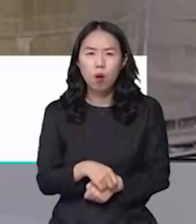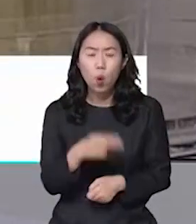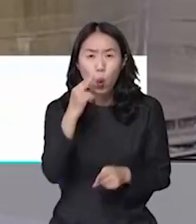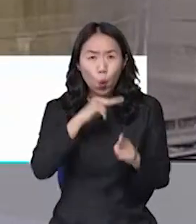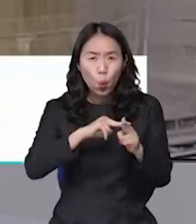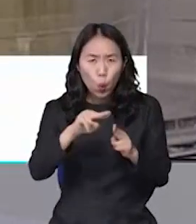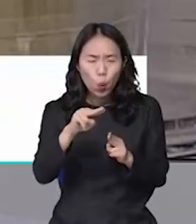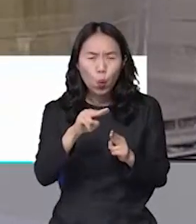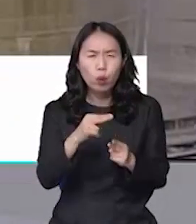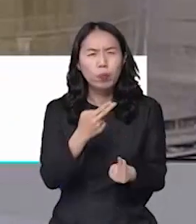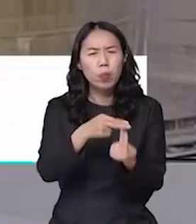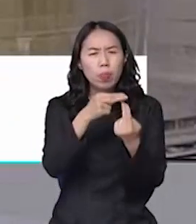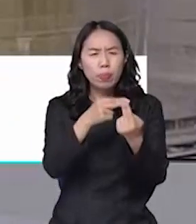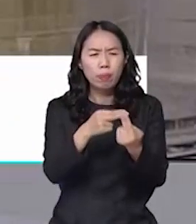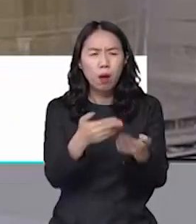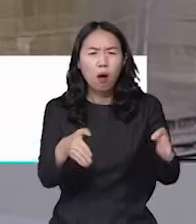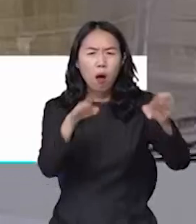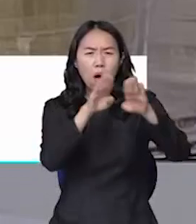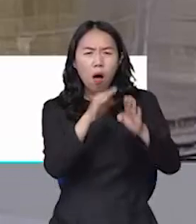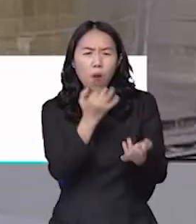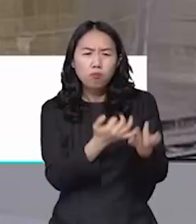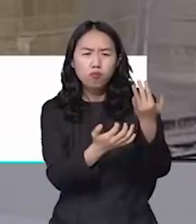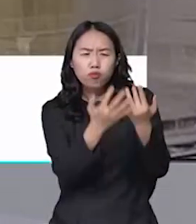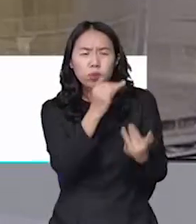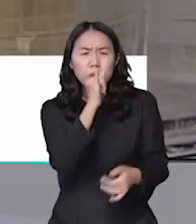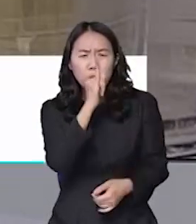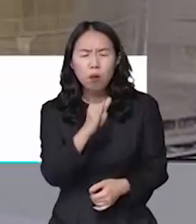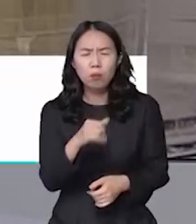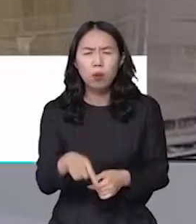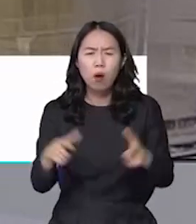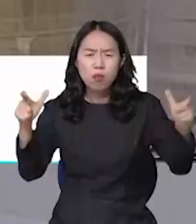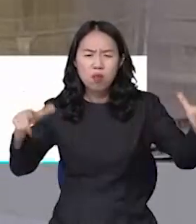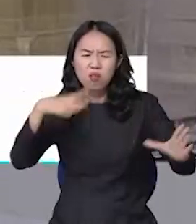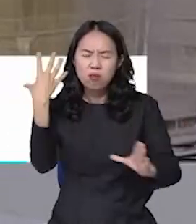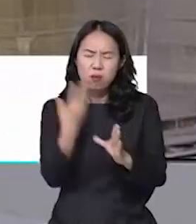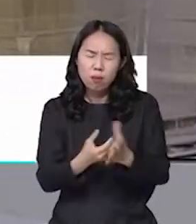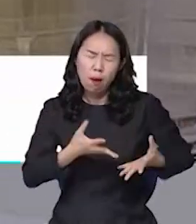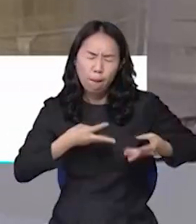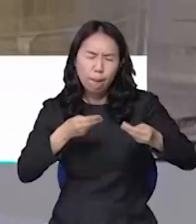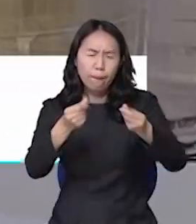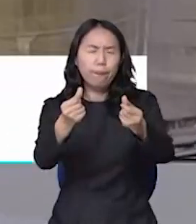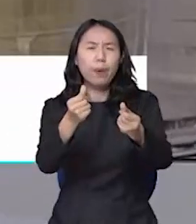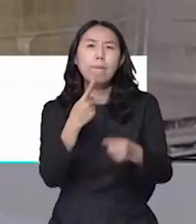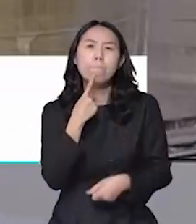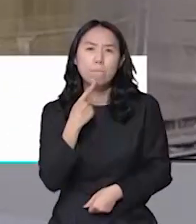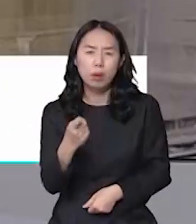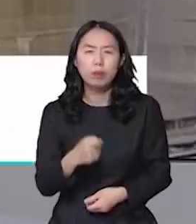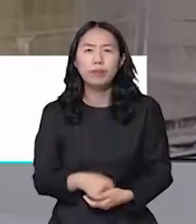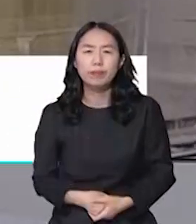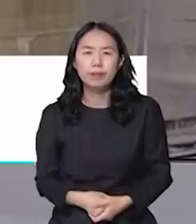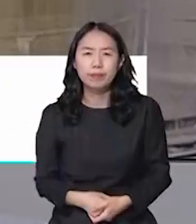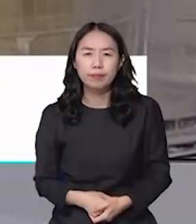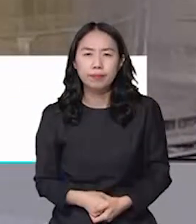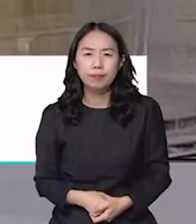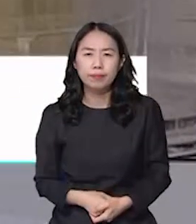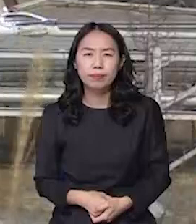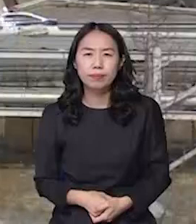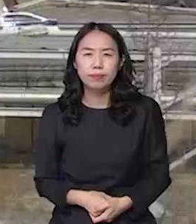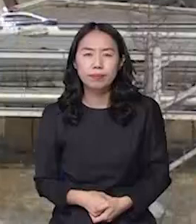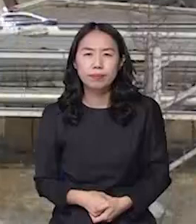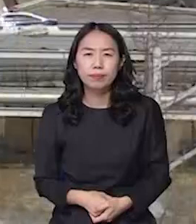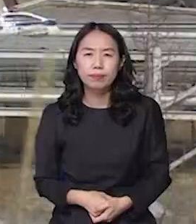탱크 한 개도 불에 타 하마터면 여수 산단 전체가 불바다가 될 뻔했습니다. 구영슬 기자가 취재했습니다.